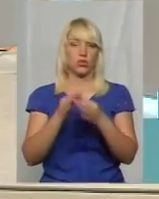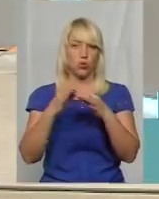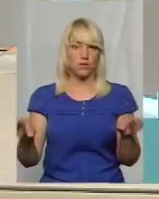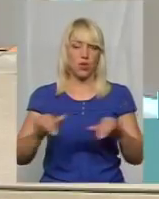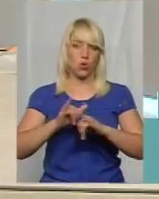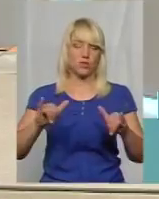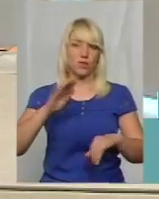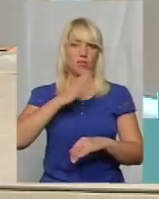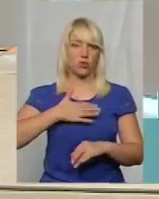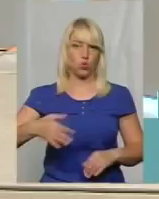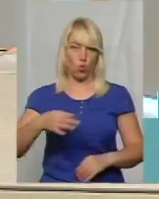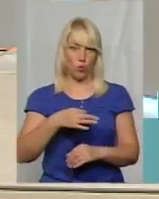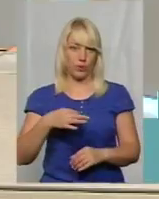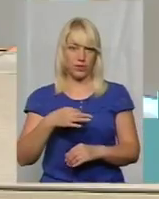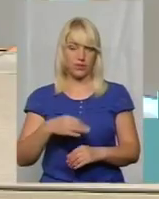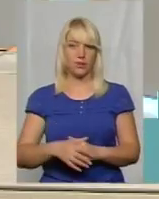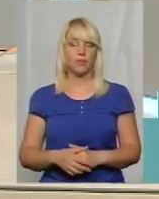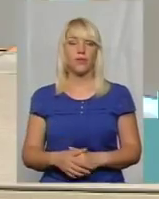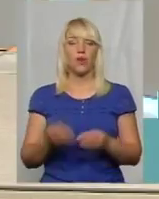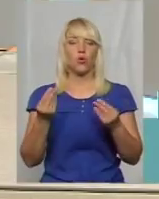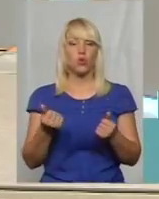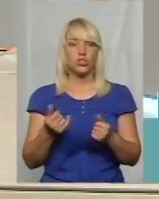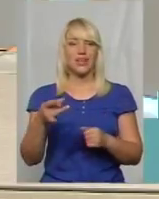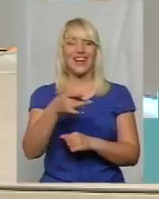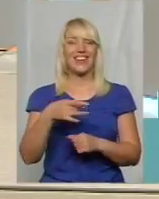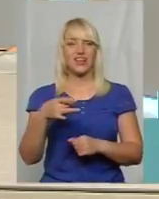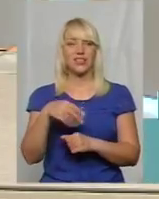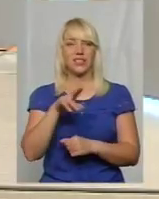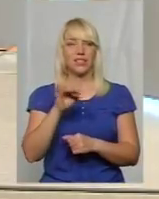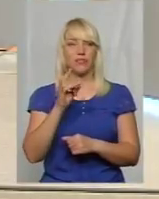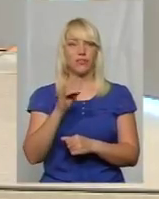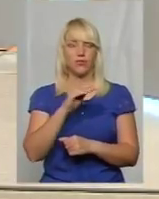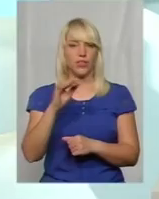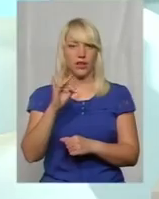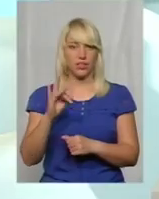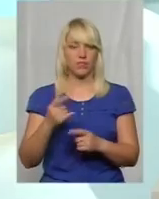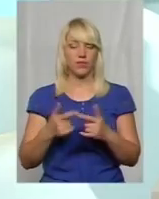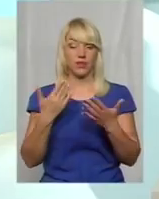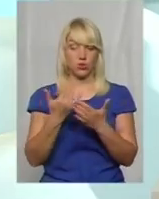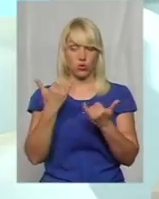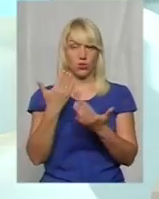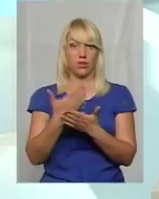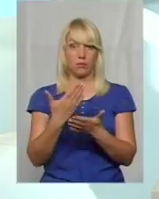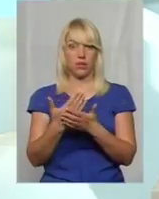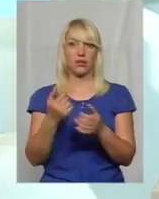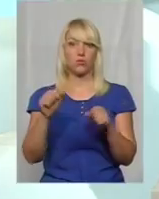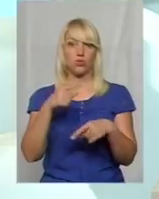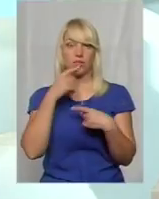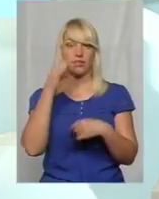і область. Кошти регіонального ДФРР. Сьогодні, наприклад, я можу сказати, що